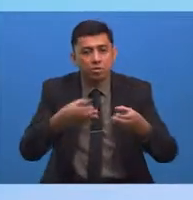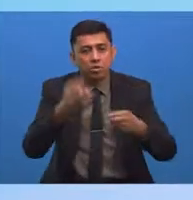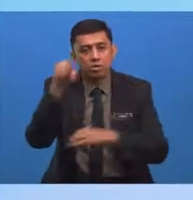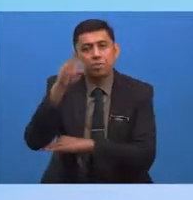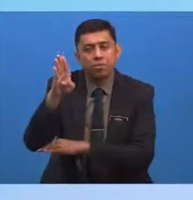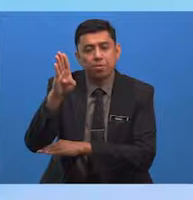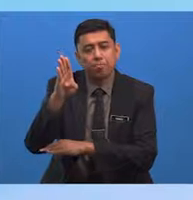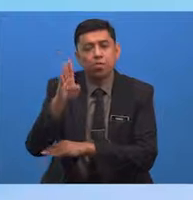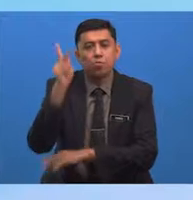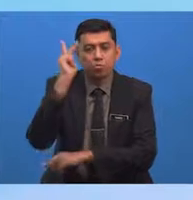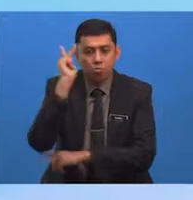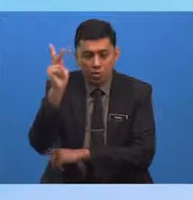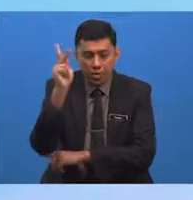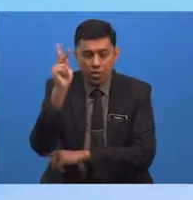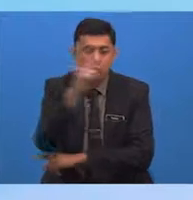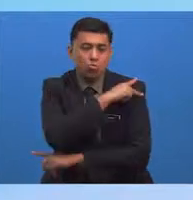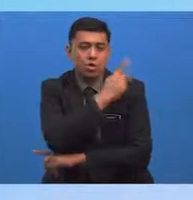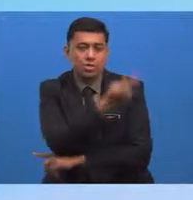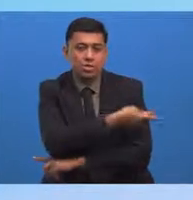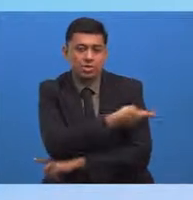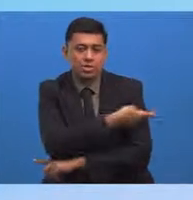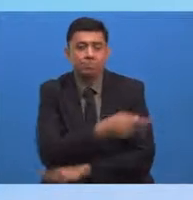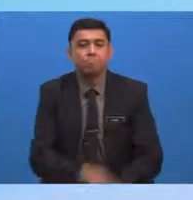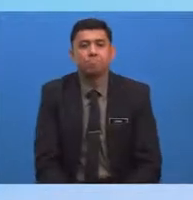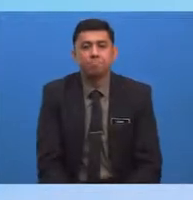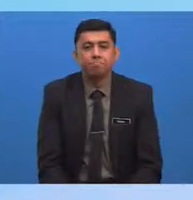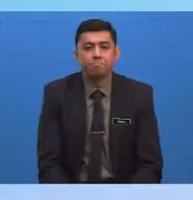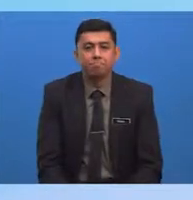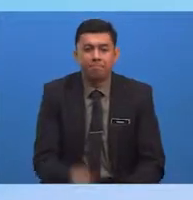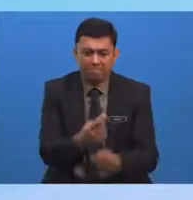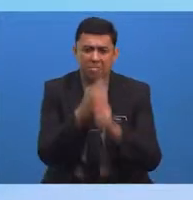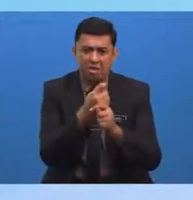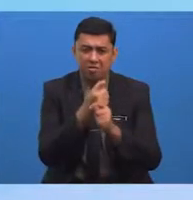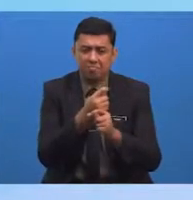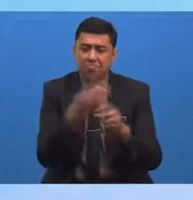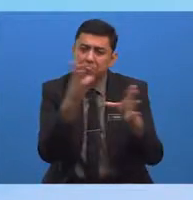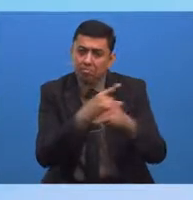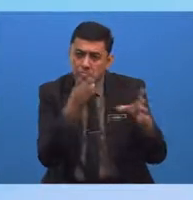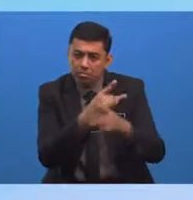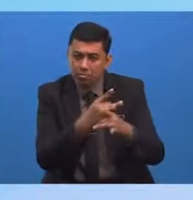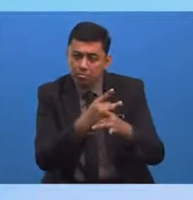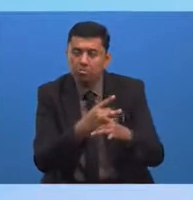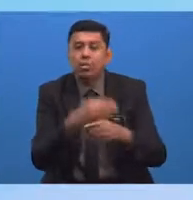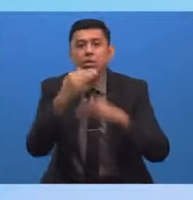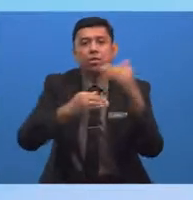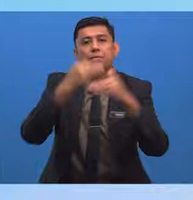oleh James Brooke iaitu memperkukuhkan pertahanan di Sarawak. James Brooke